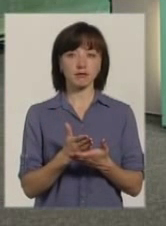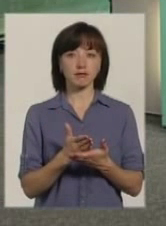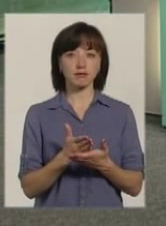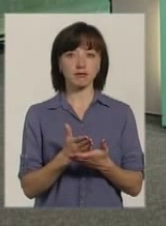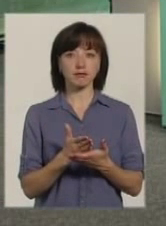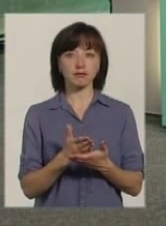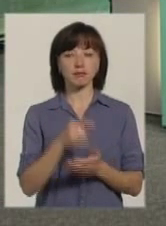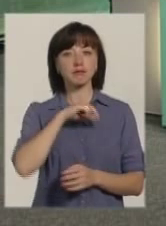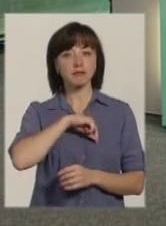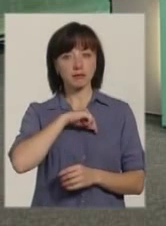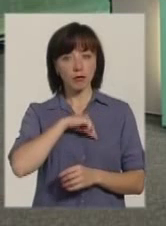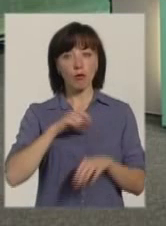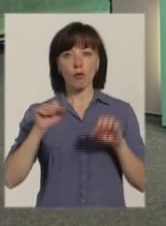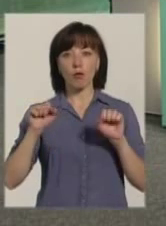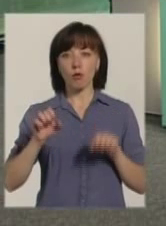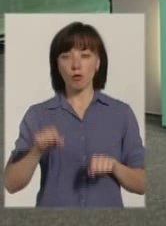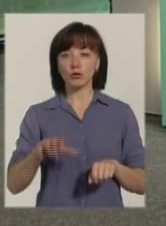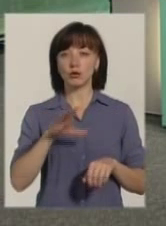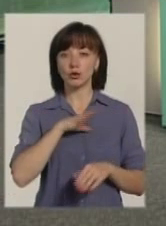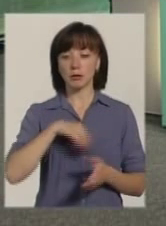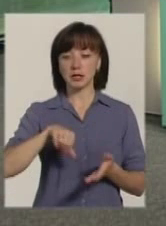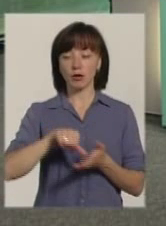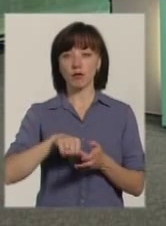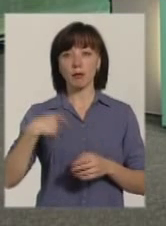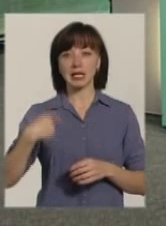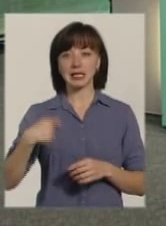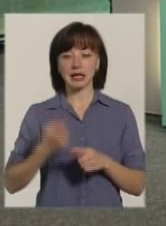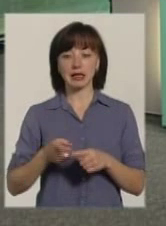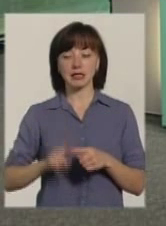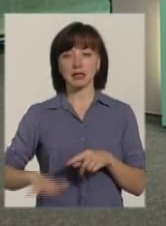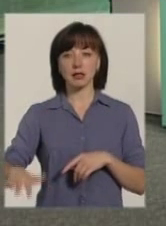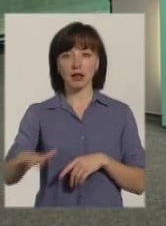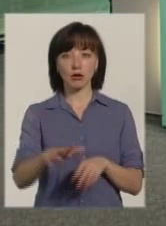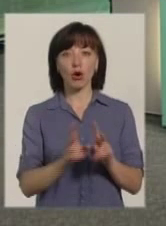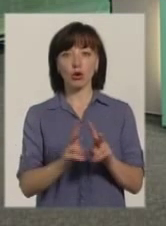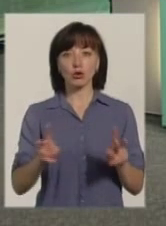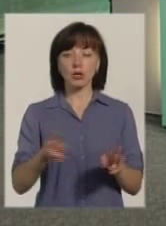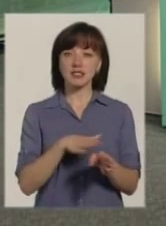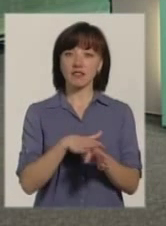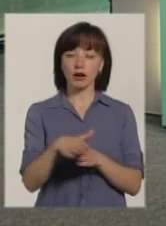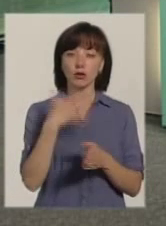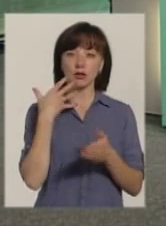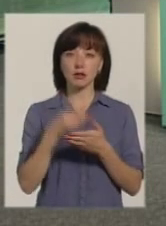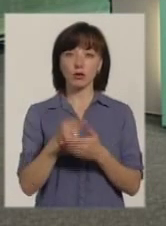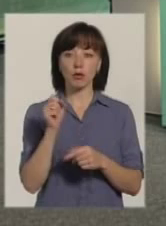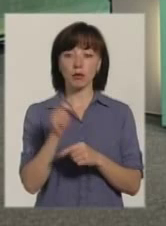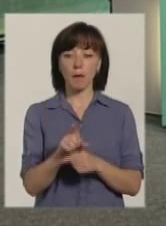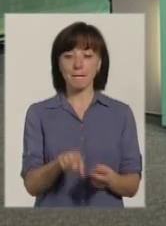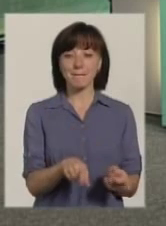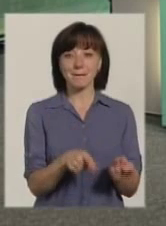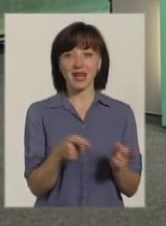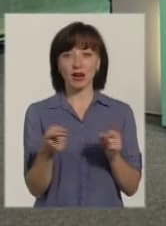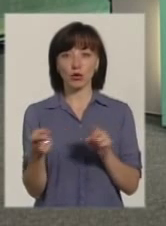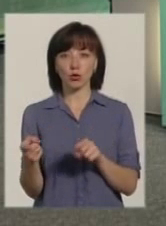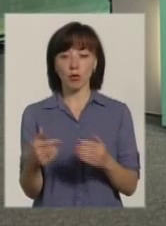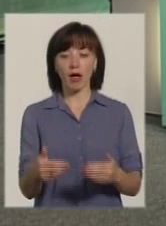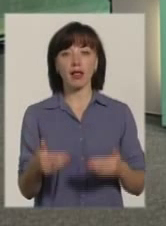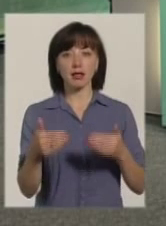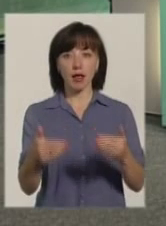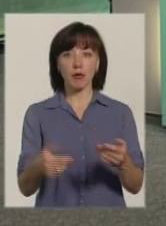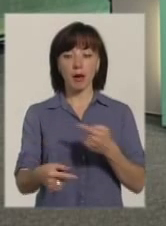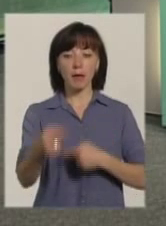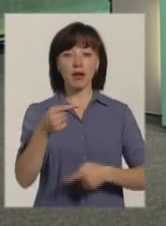бути представником президента саме на цій території. Хтось виконає свою функцію по перехідному етапу і